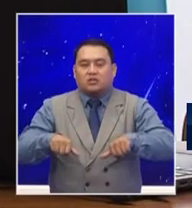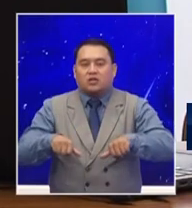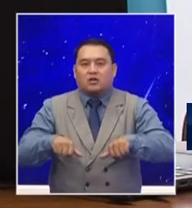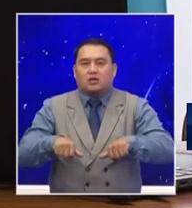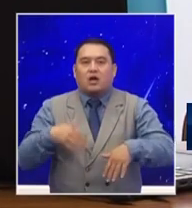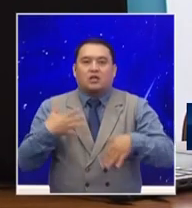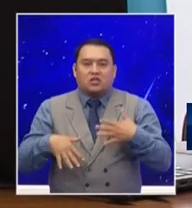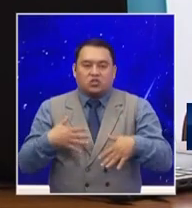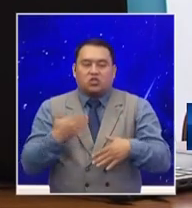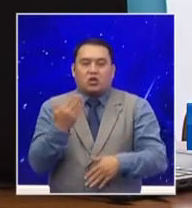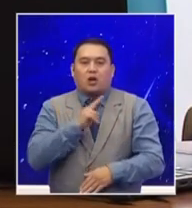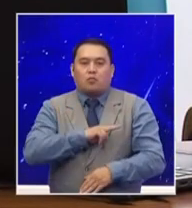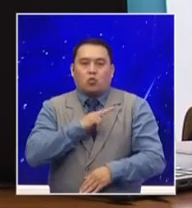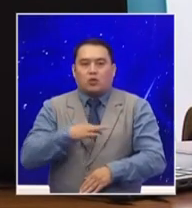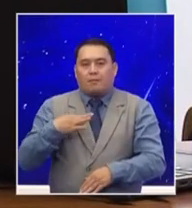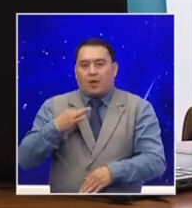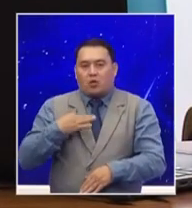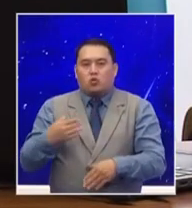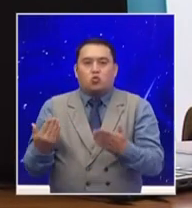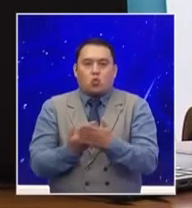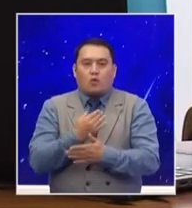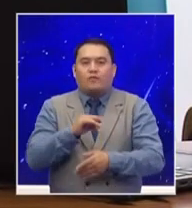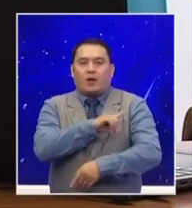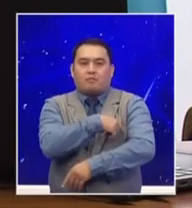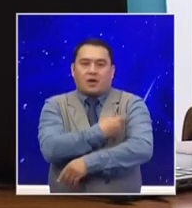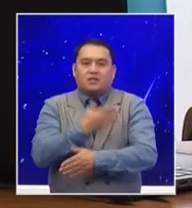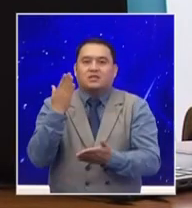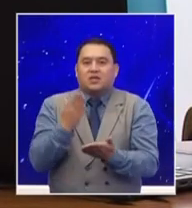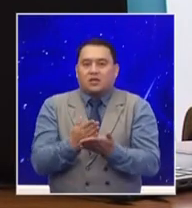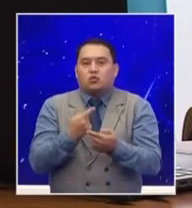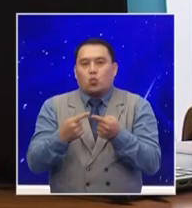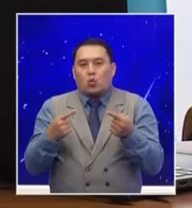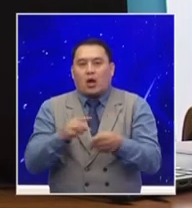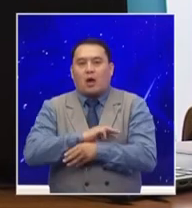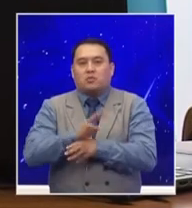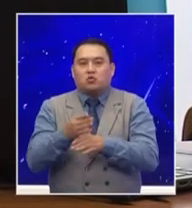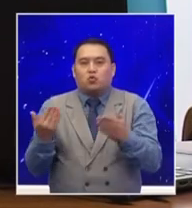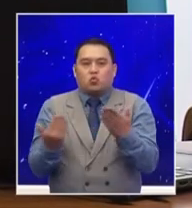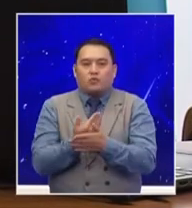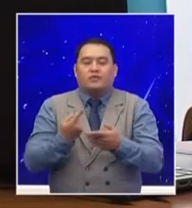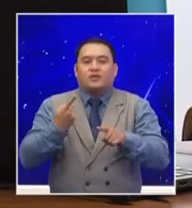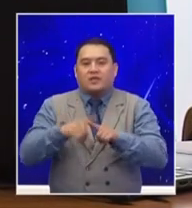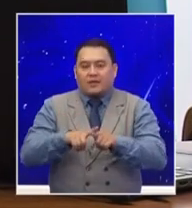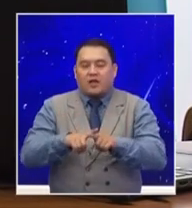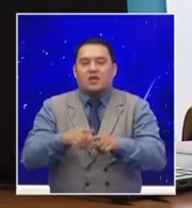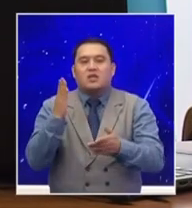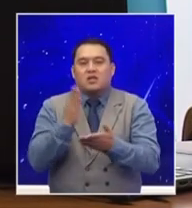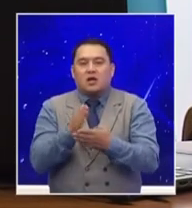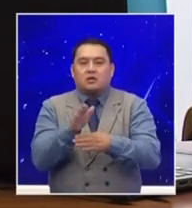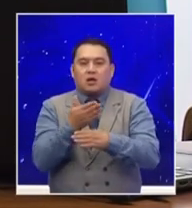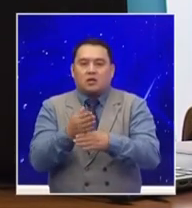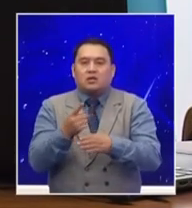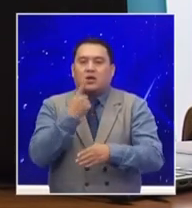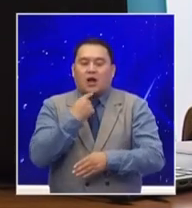признаваться халатностью. У нас уже есть современная модульная инфекционная больница, да и все другие оснащены всем необходимым. Есть возможность разделения на